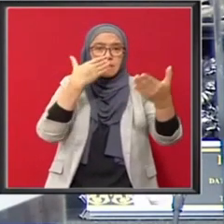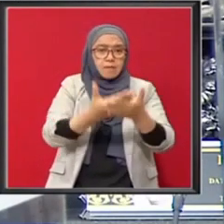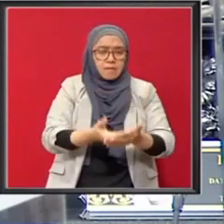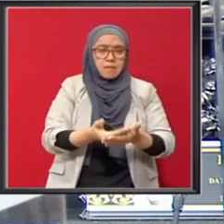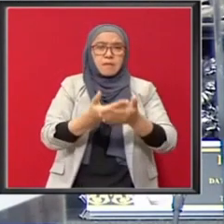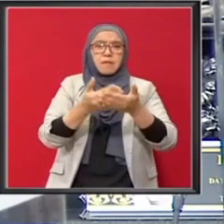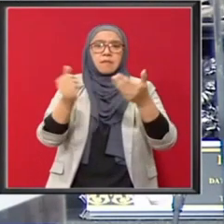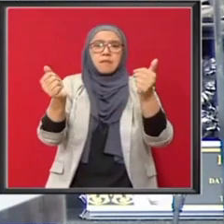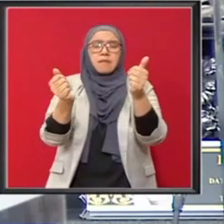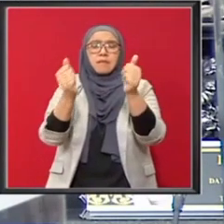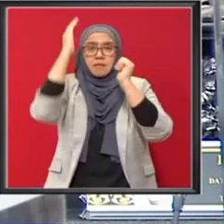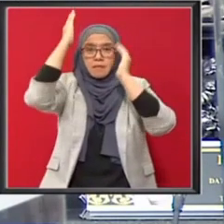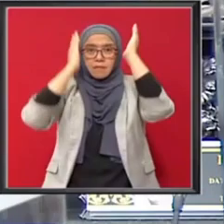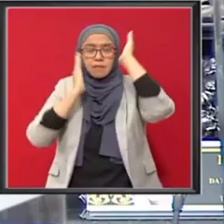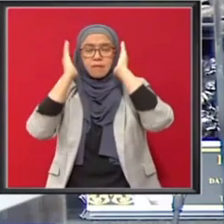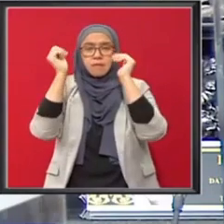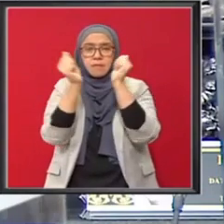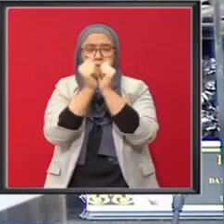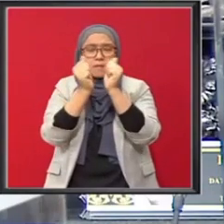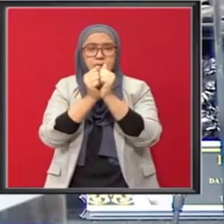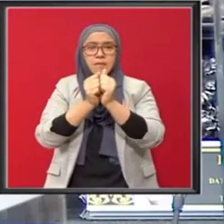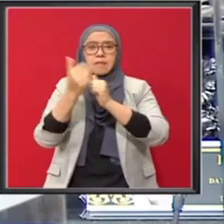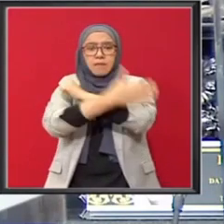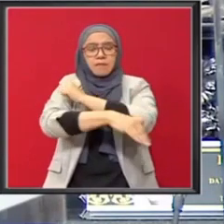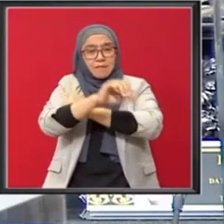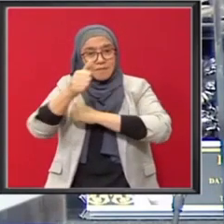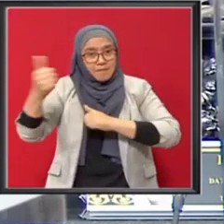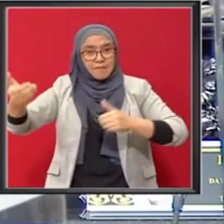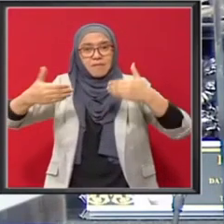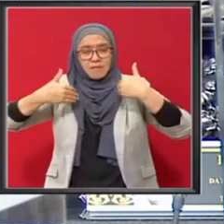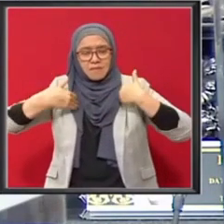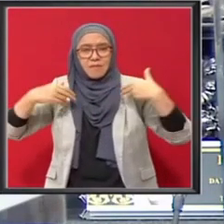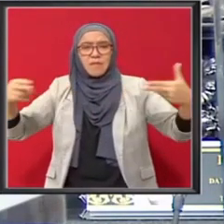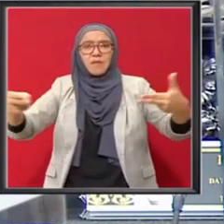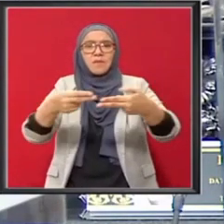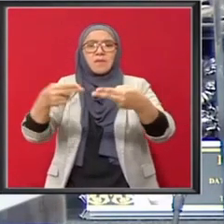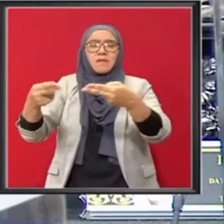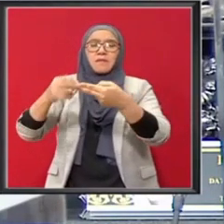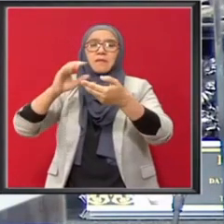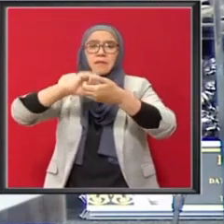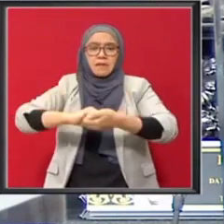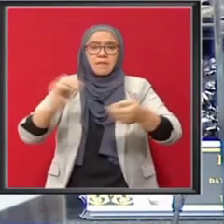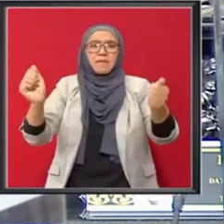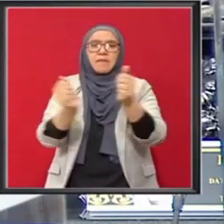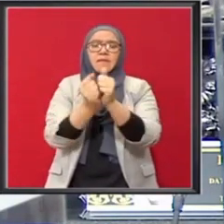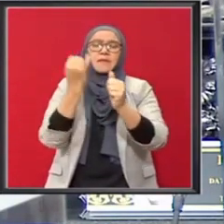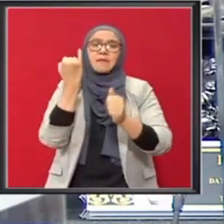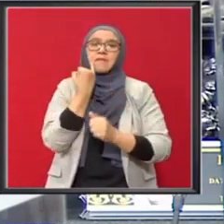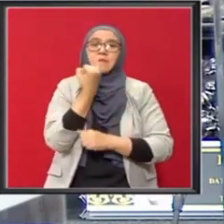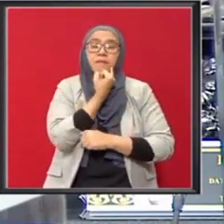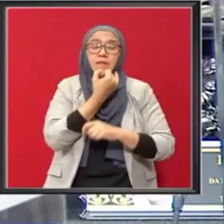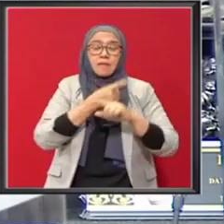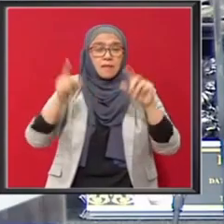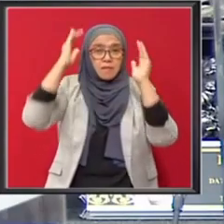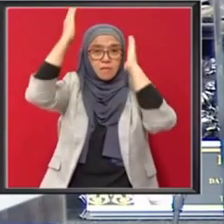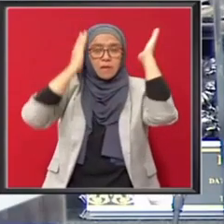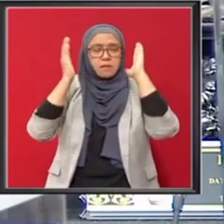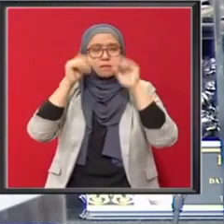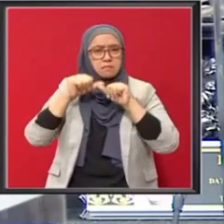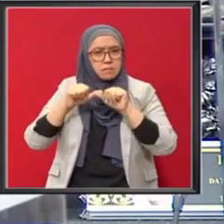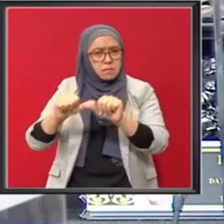mempunyai hubungan diplomatik dengan Israel dalam konteks ini setia akan terus memantau perkembangan ini dari masjid ke smasher